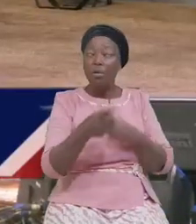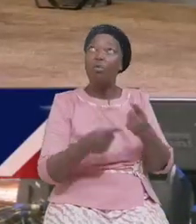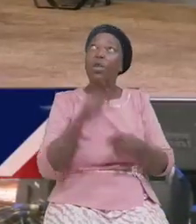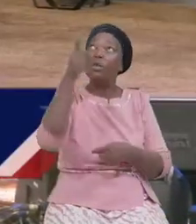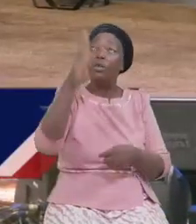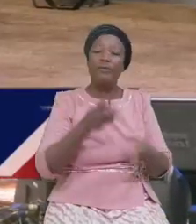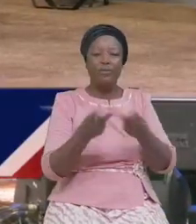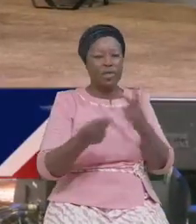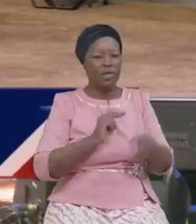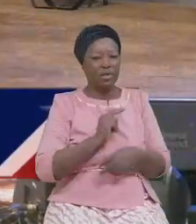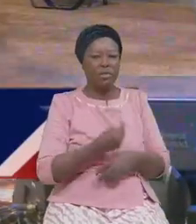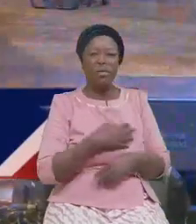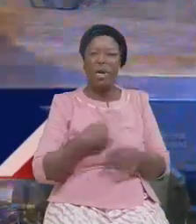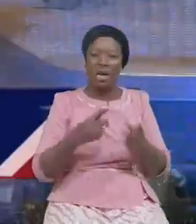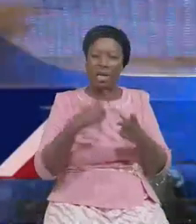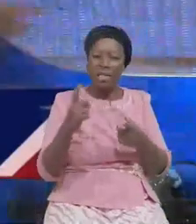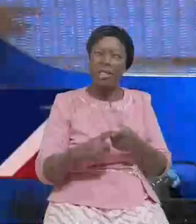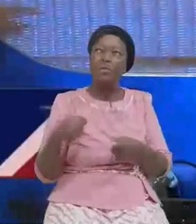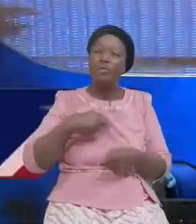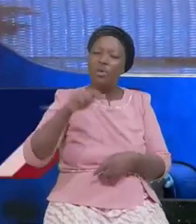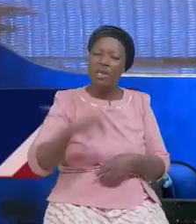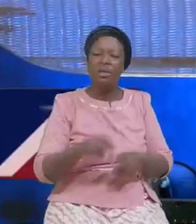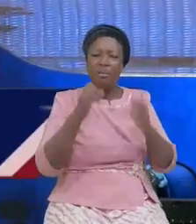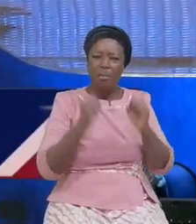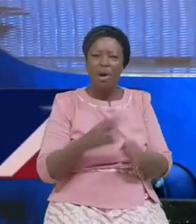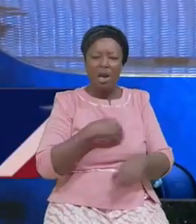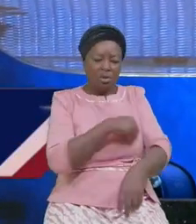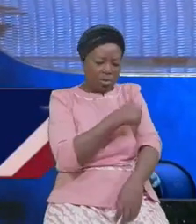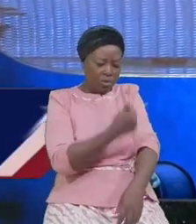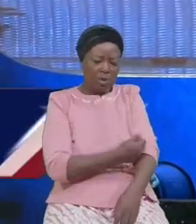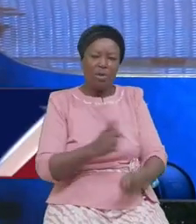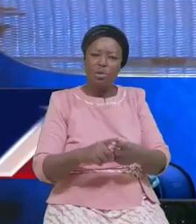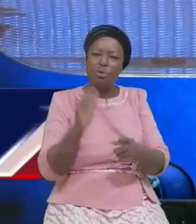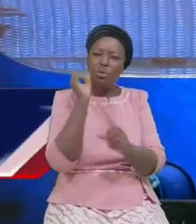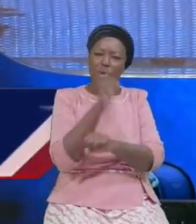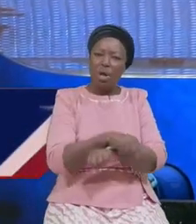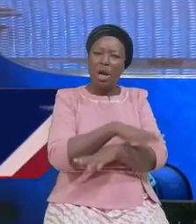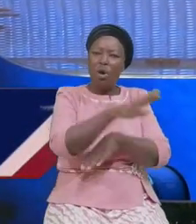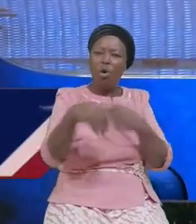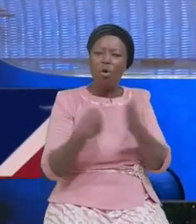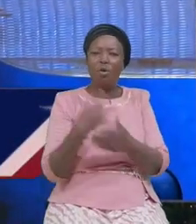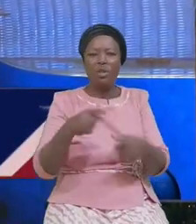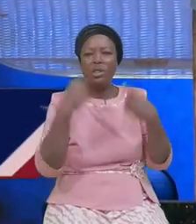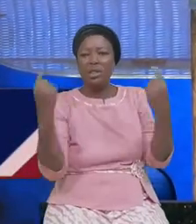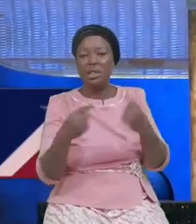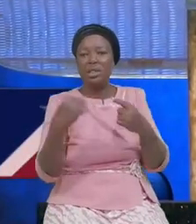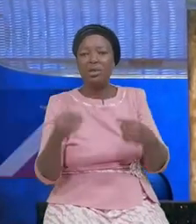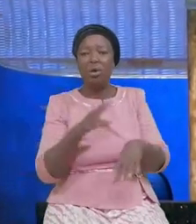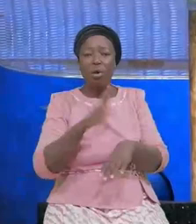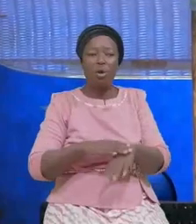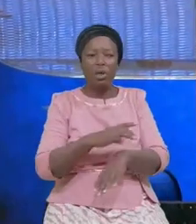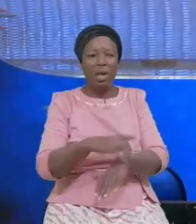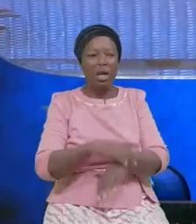et que nous avons besoin de la puissance, nous avons besoin d'autorité pour surmonter toutes les iniquités de la terre, toutes